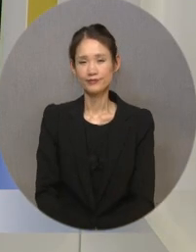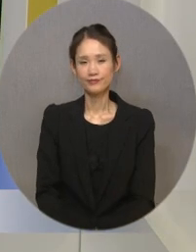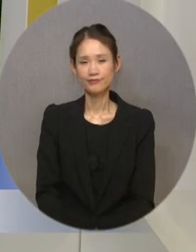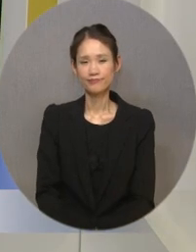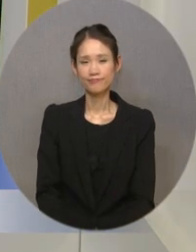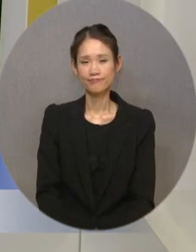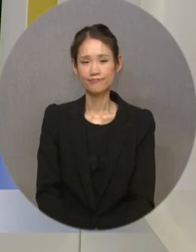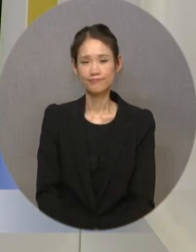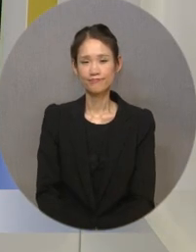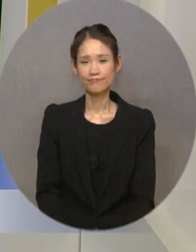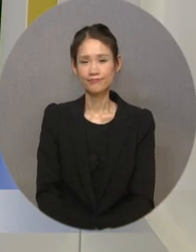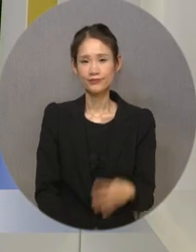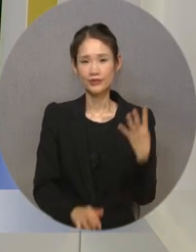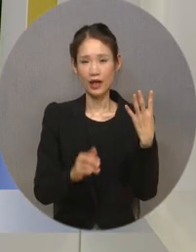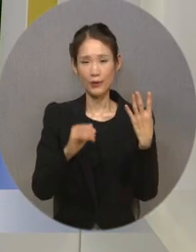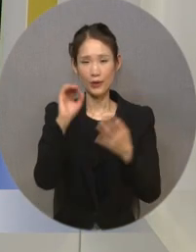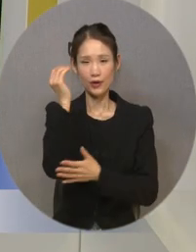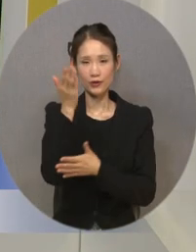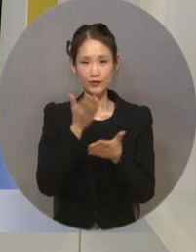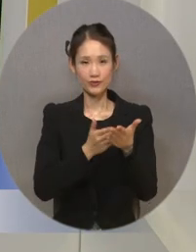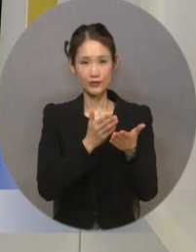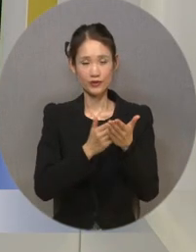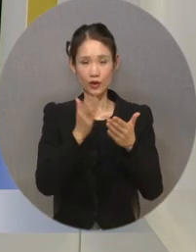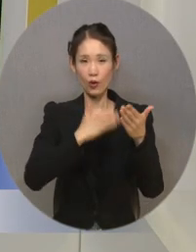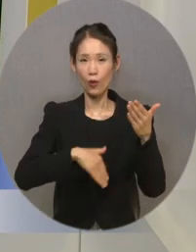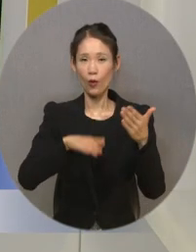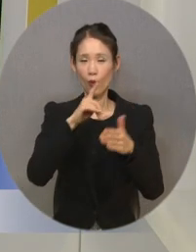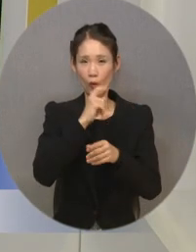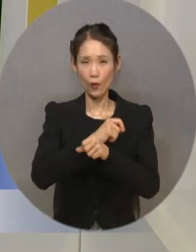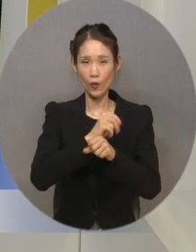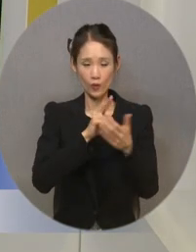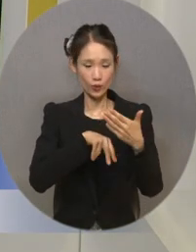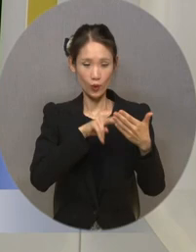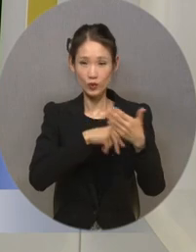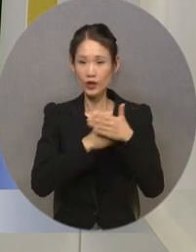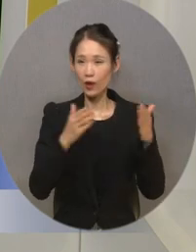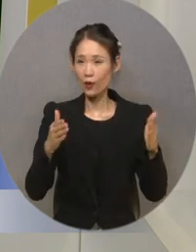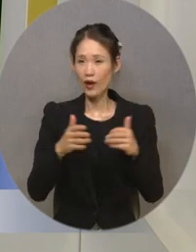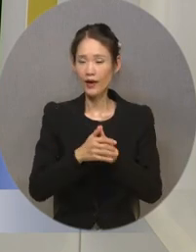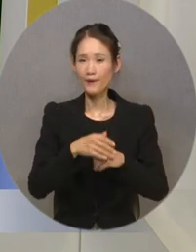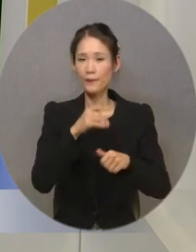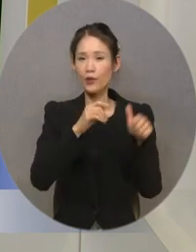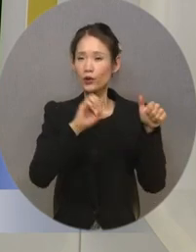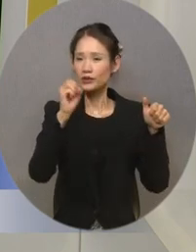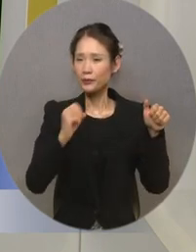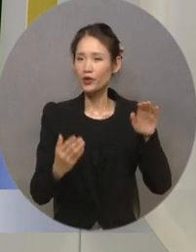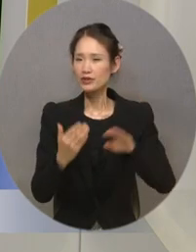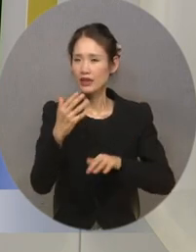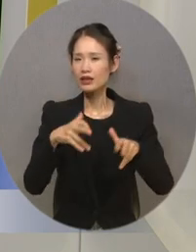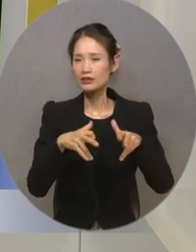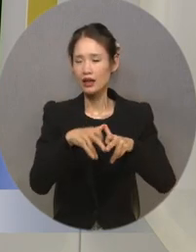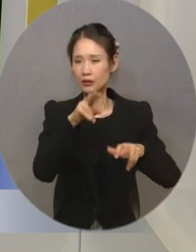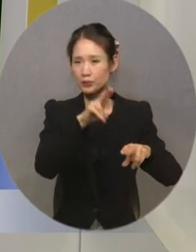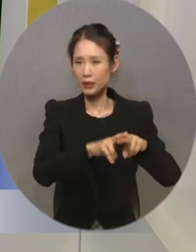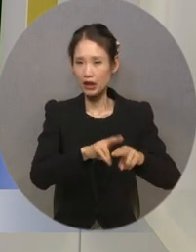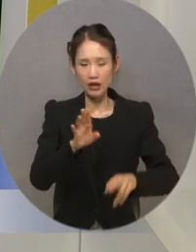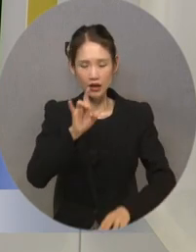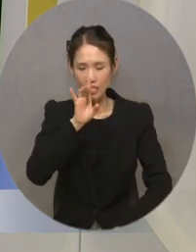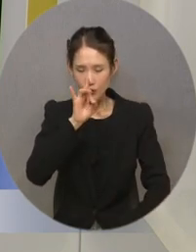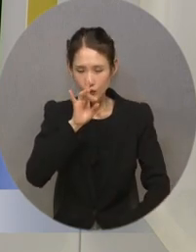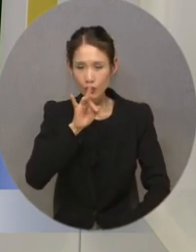3명 기사입니다 공공도서관에 절반 가까이는 장애인 좌석 이용이 불가능하고 독서